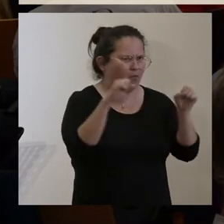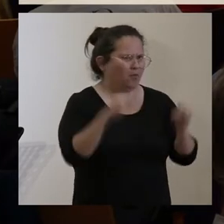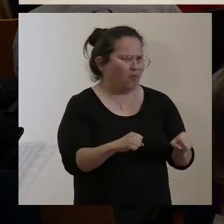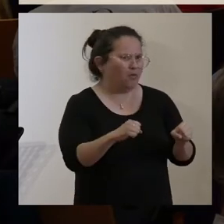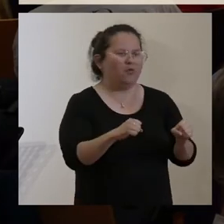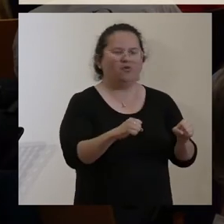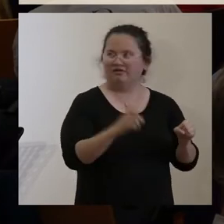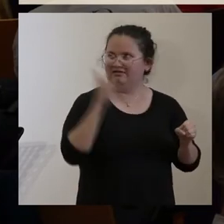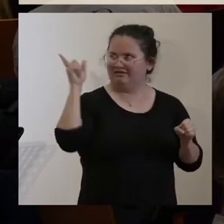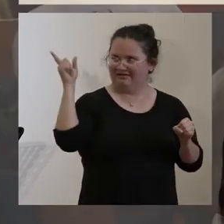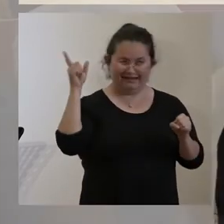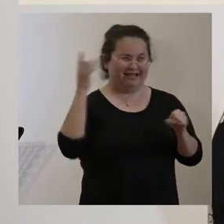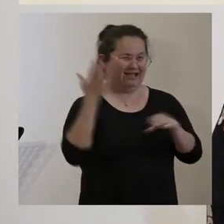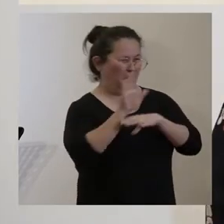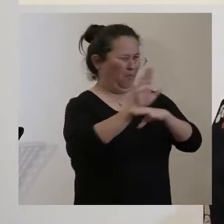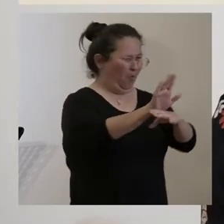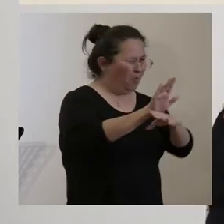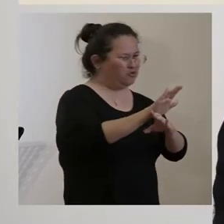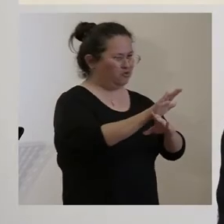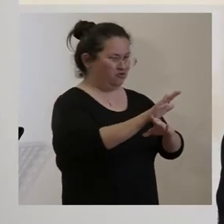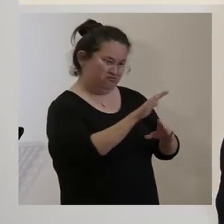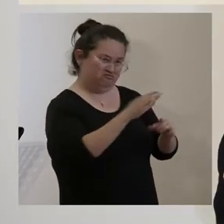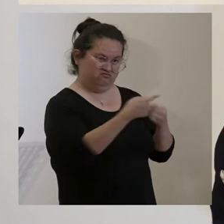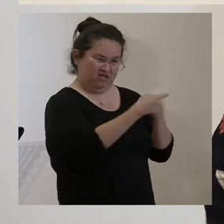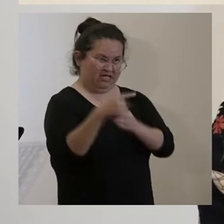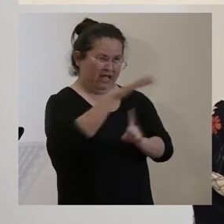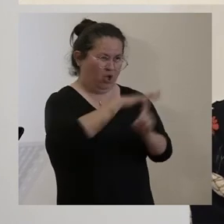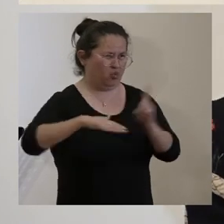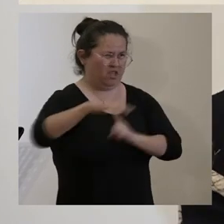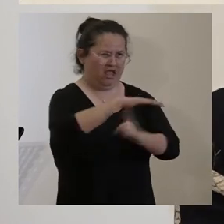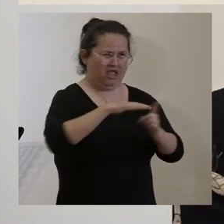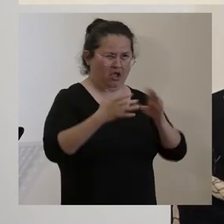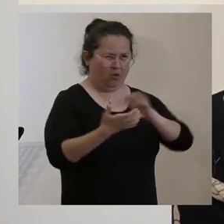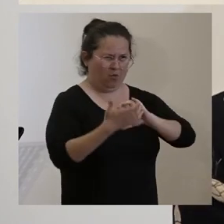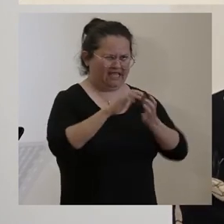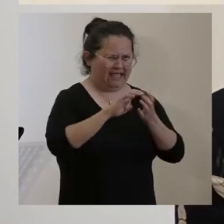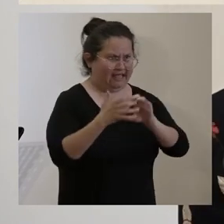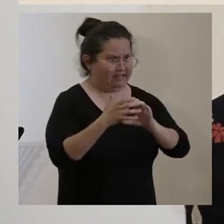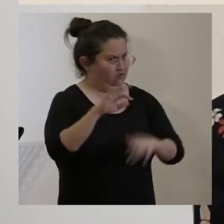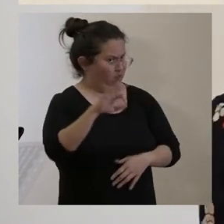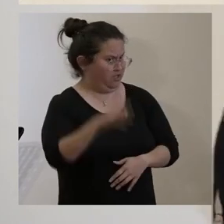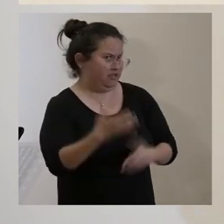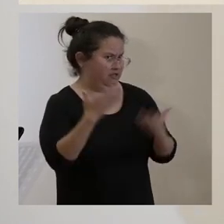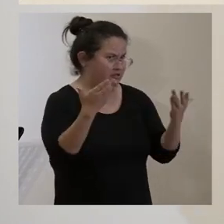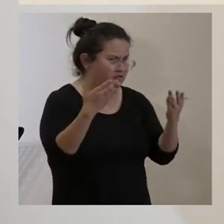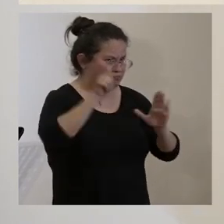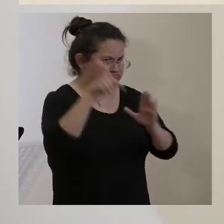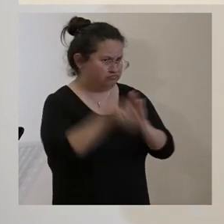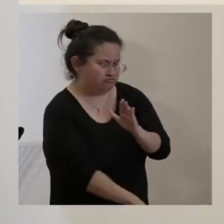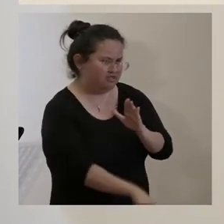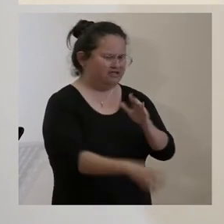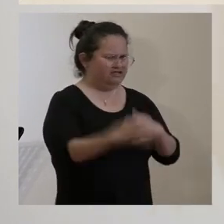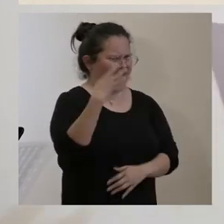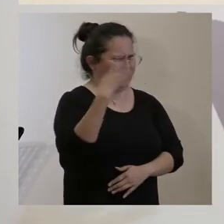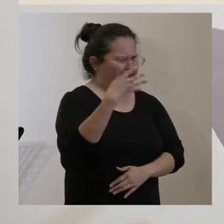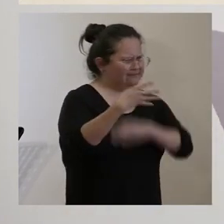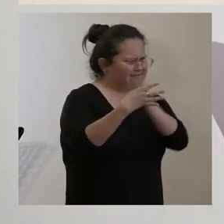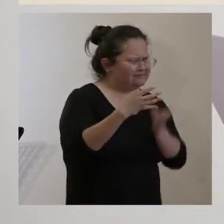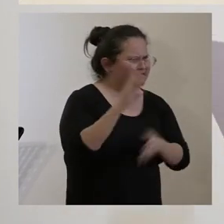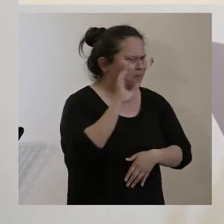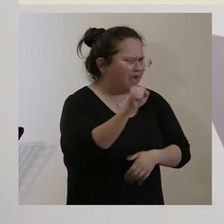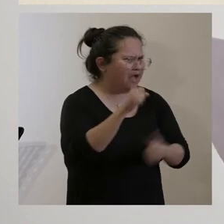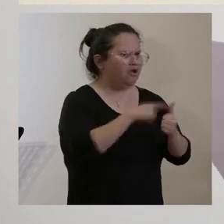partie de la complexité de ces sociétés. Quatre éléments nous permettent d'en comprendre certaines facettes. La peau, les vêtements, le